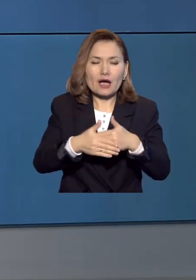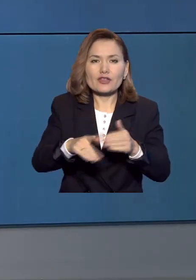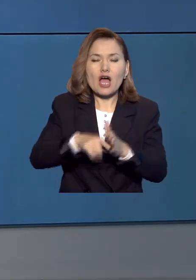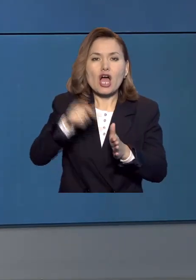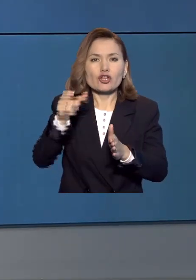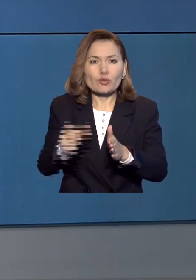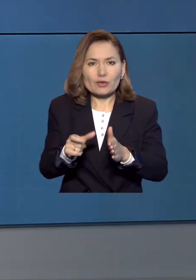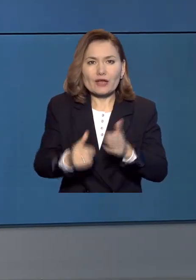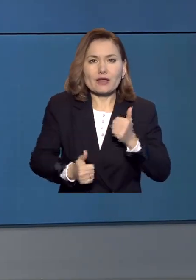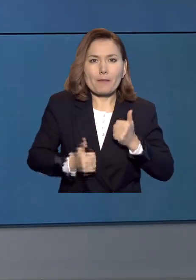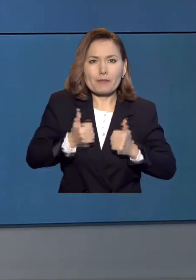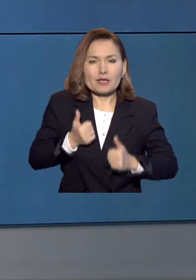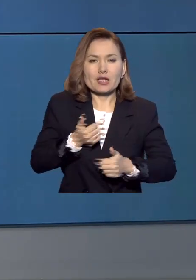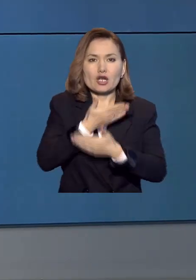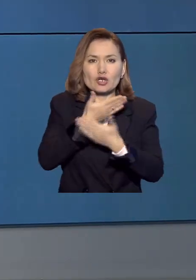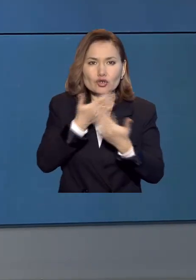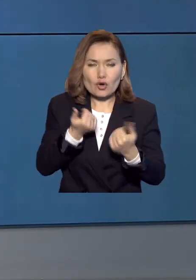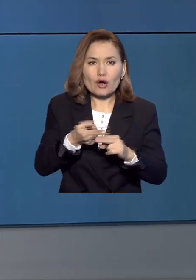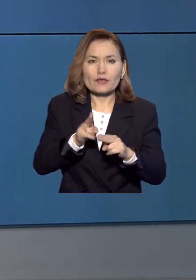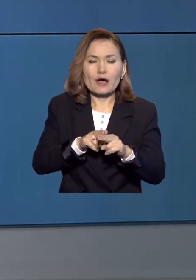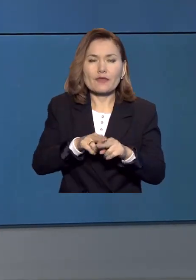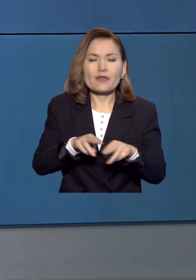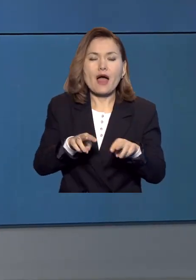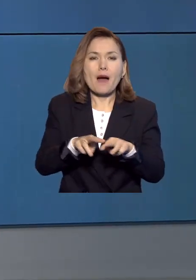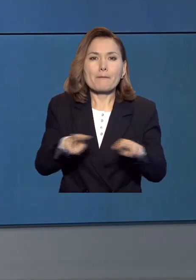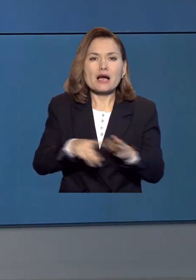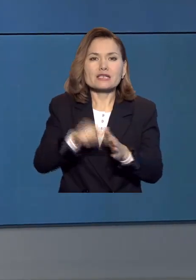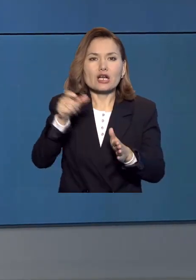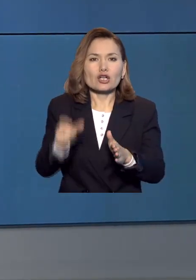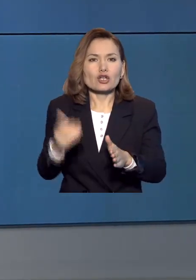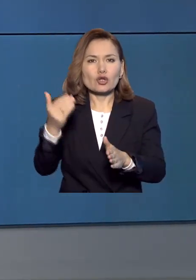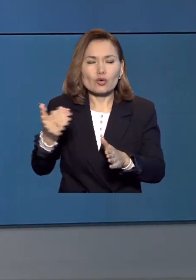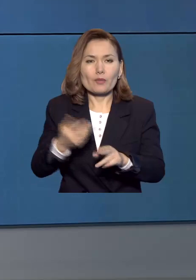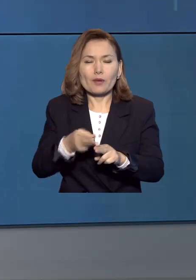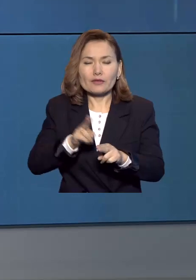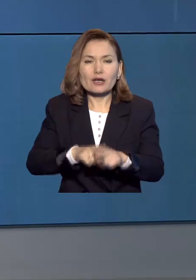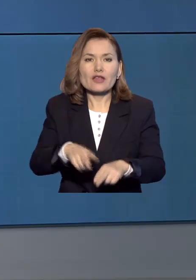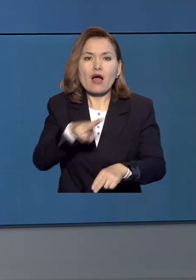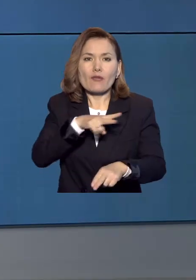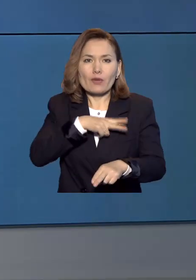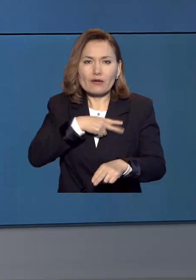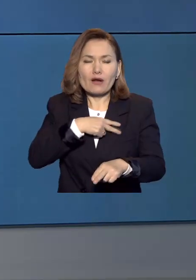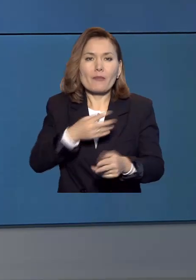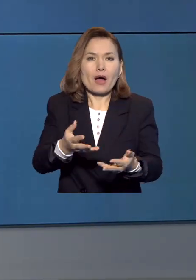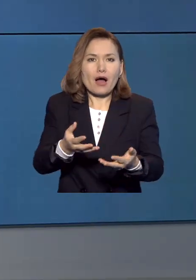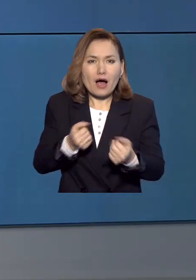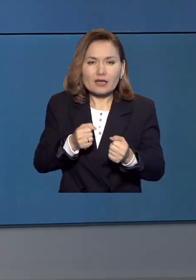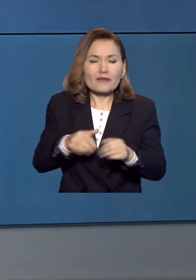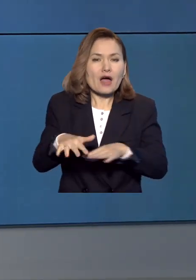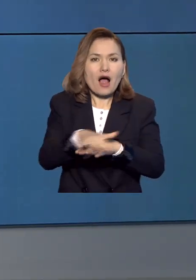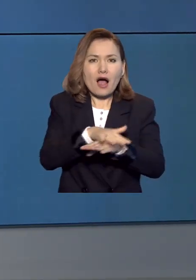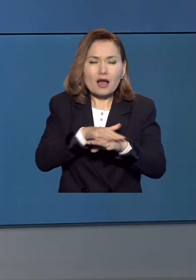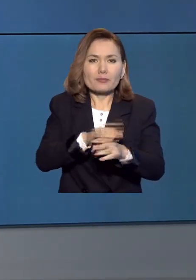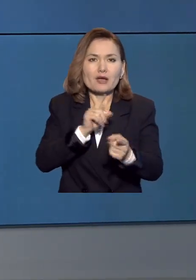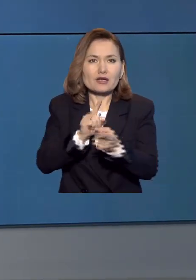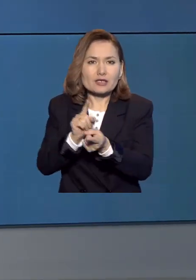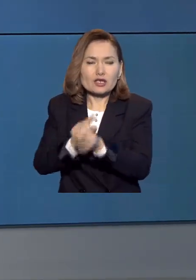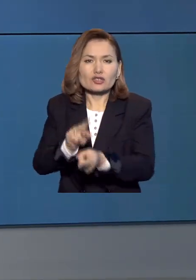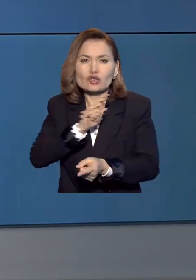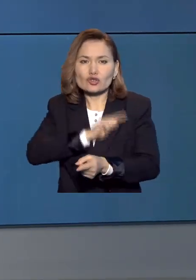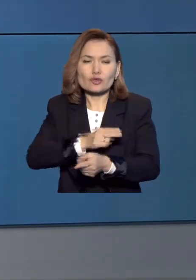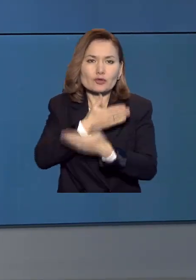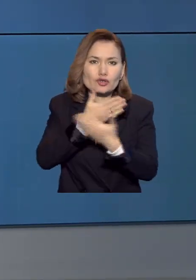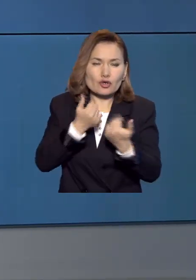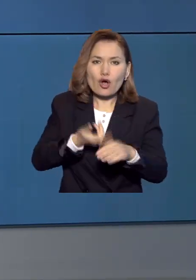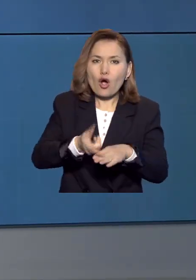да анық көрінді. Мәслихат депутатының төсбелгісі жоғары кабинеттерге жолдама емес. Бұл халық мүддесі жолында жұмыс істеу керек деген сөз.